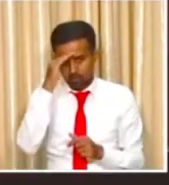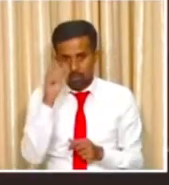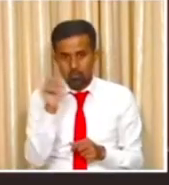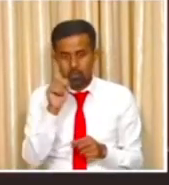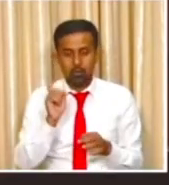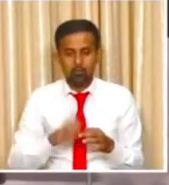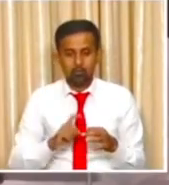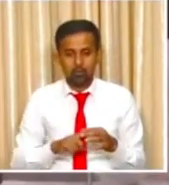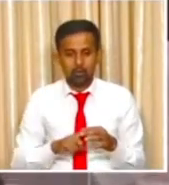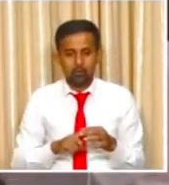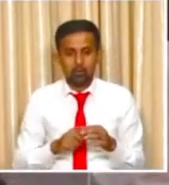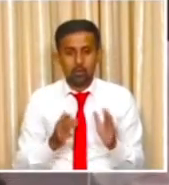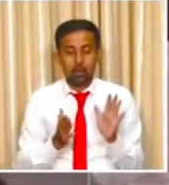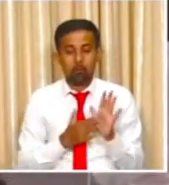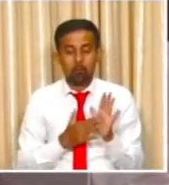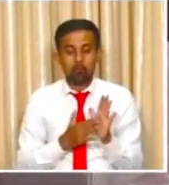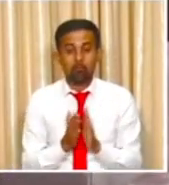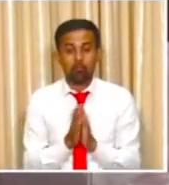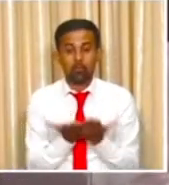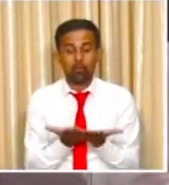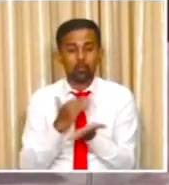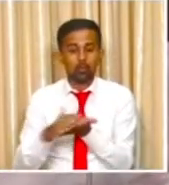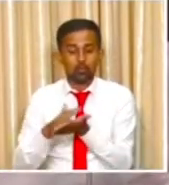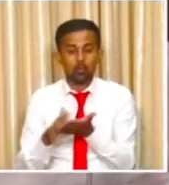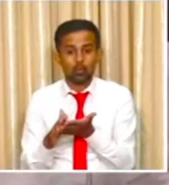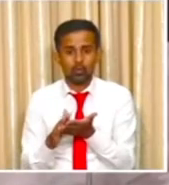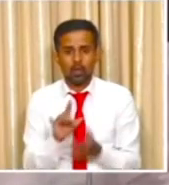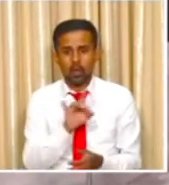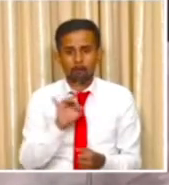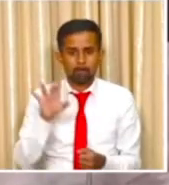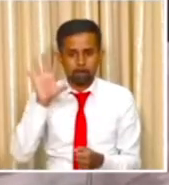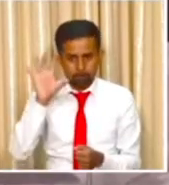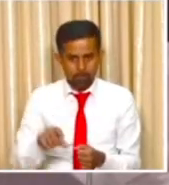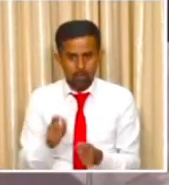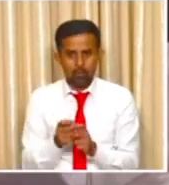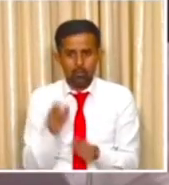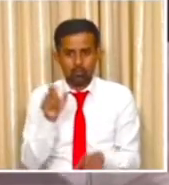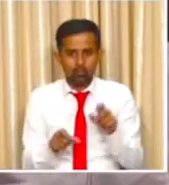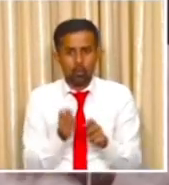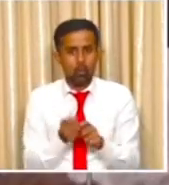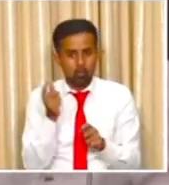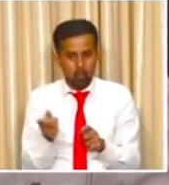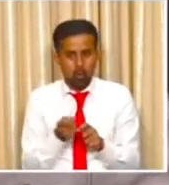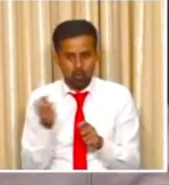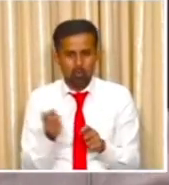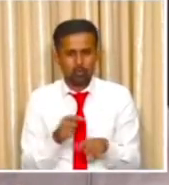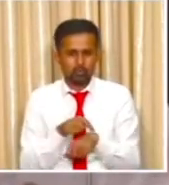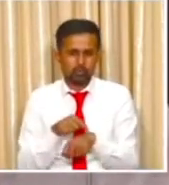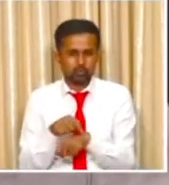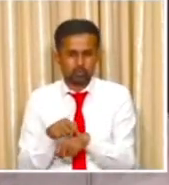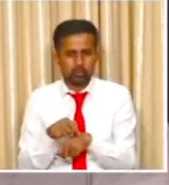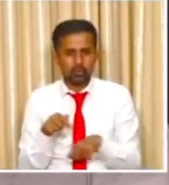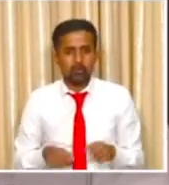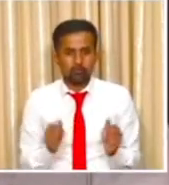ප්‍රශ්නය මෙවර මහපොළ ශිෂ්‍යත්ව ධාරින්ගේ 15000ක පමණ ගෙවීම් පිළිබඳව ප්‍රමාදයක් තිබුණා. ඒ කටයුතු